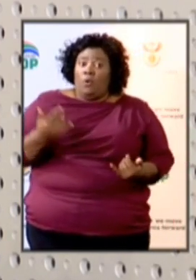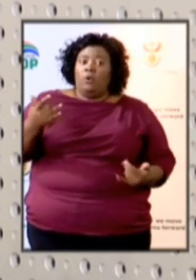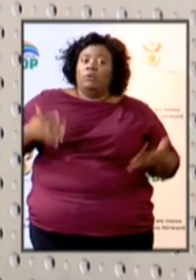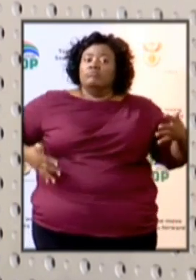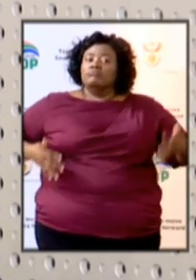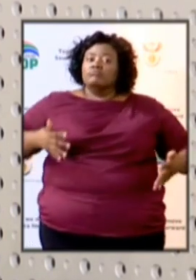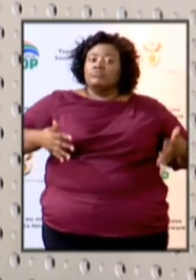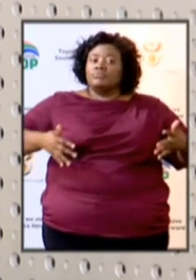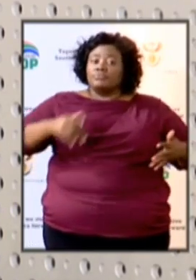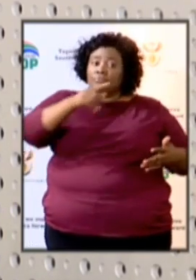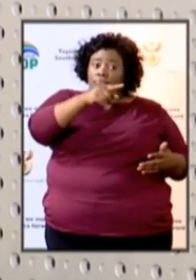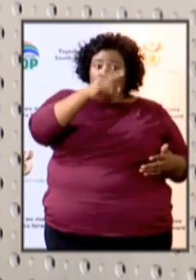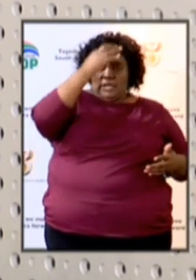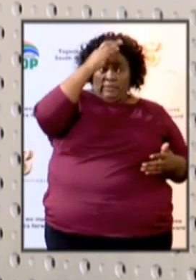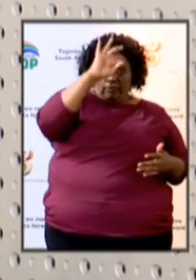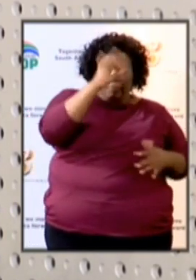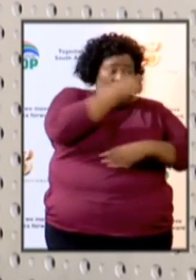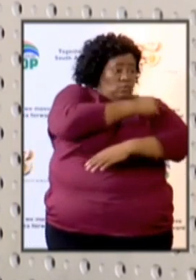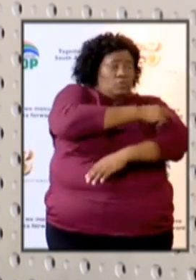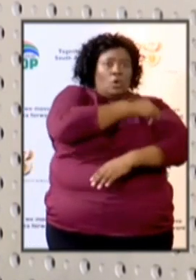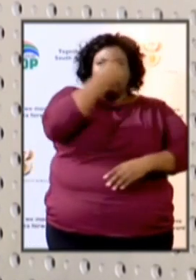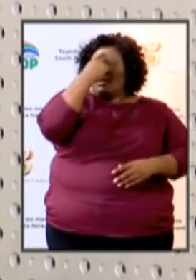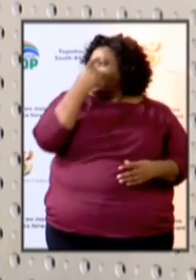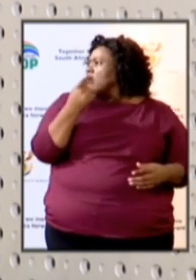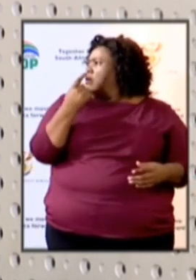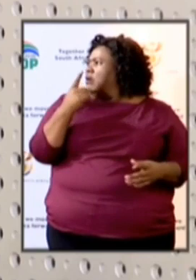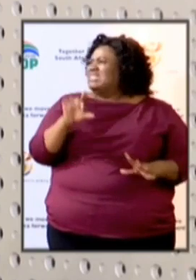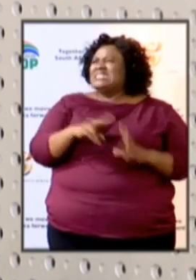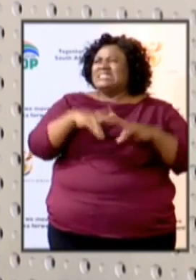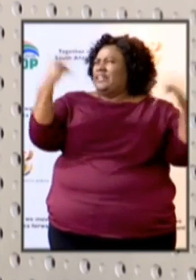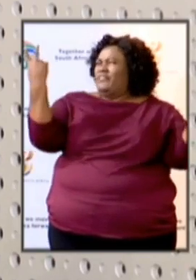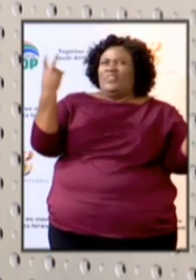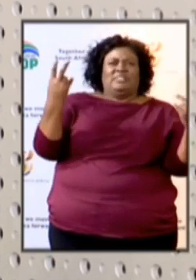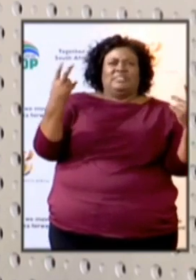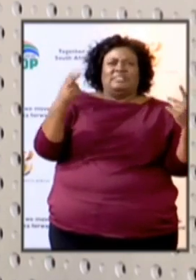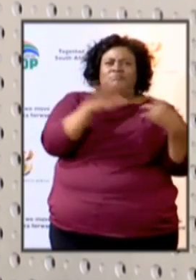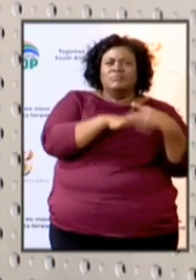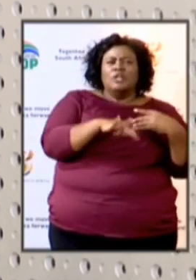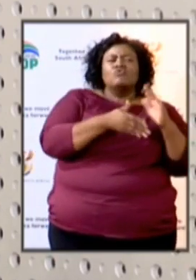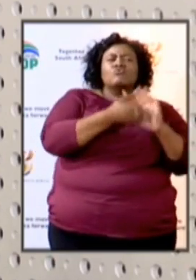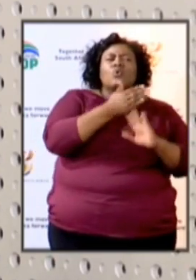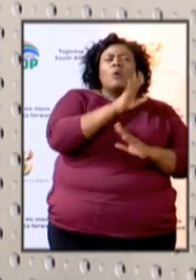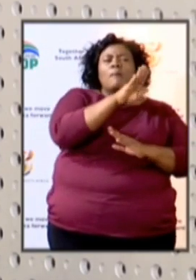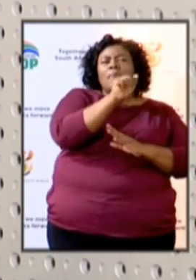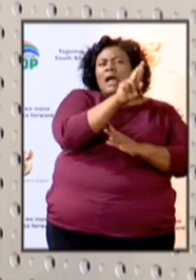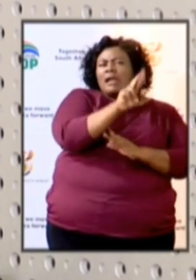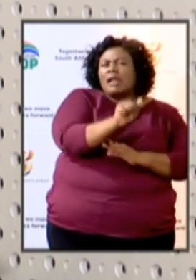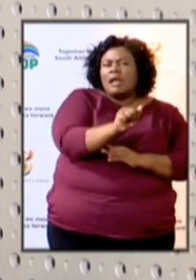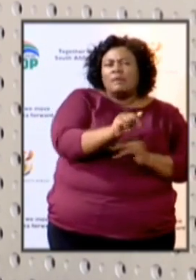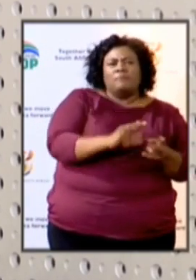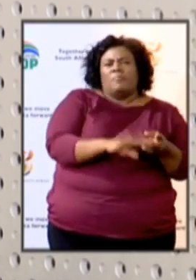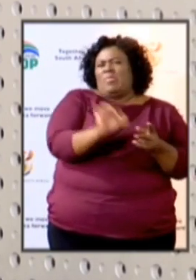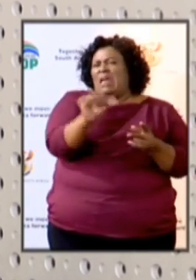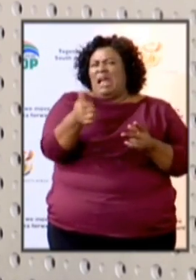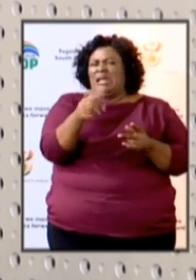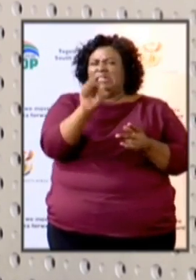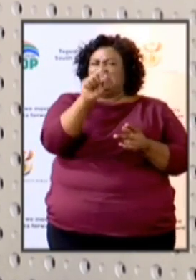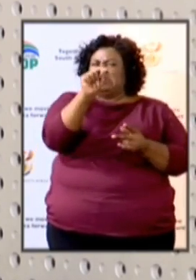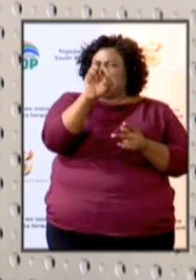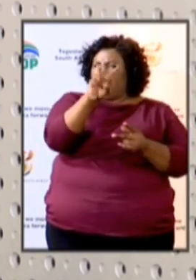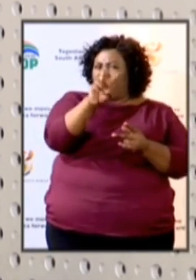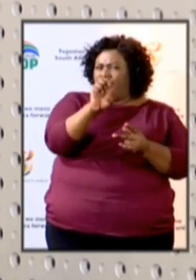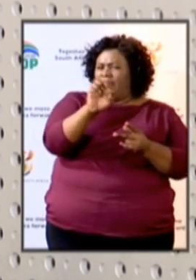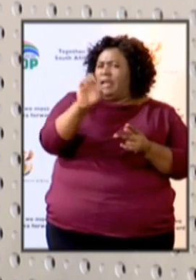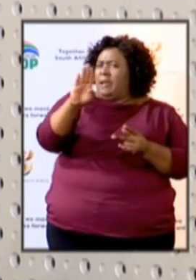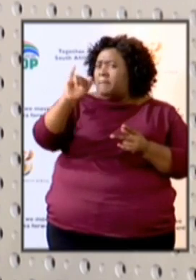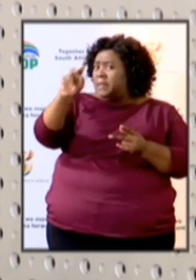y'bhedlela ungacabanga ukuthi ukwenye indawo. Ma ungaya eBhara, uye Steve Biko, uyephi kule y'nsuku